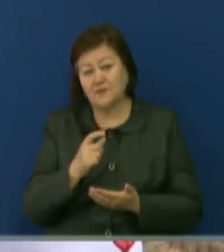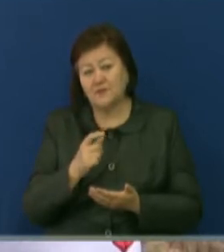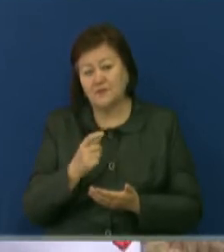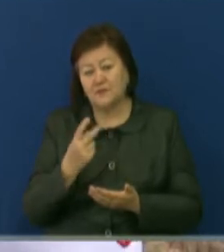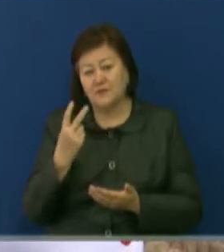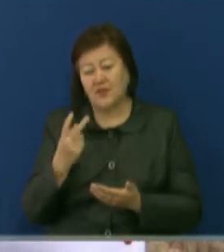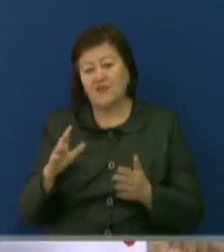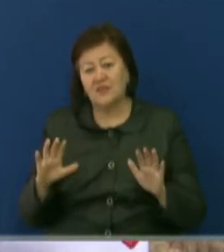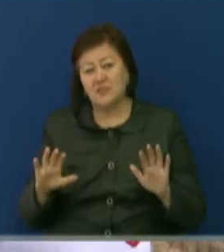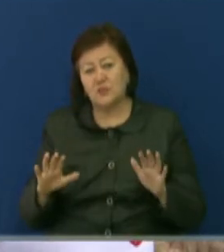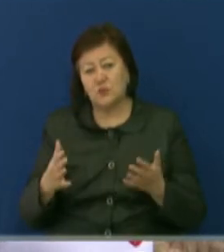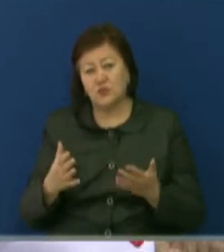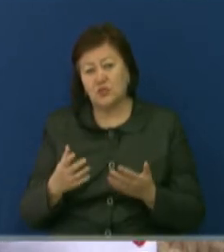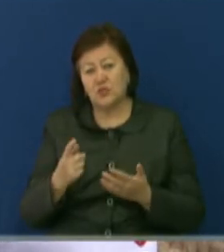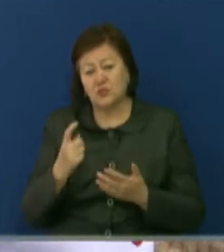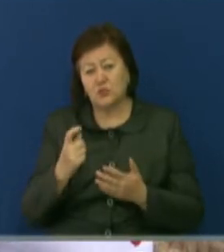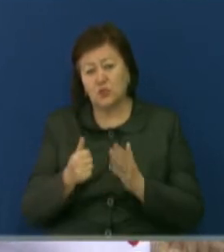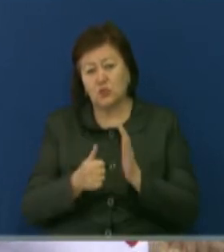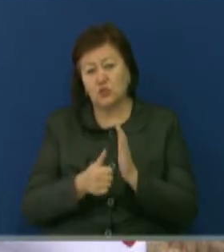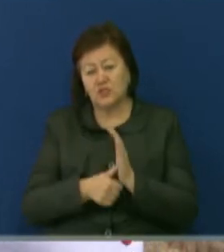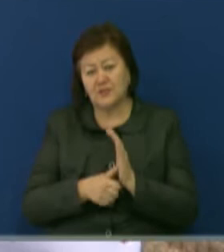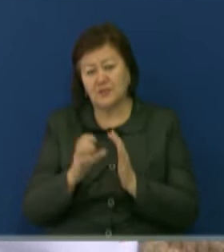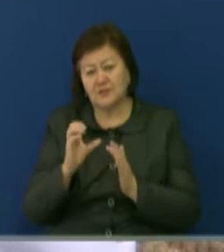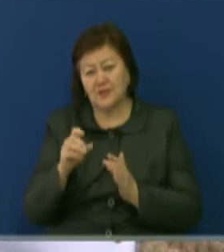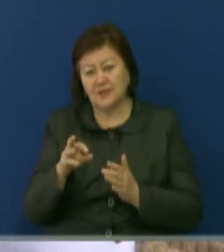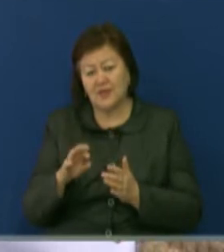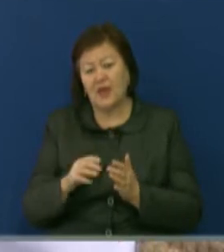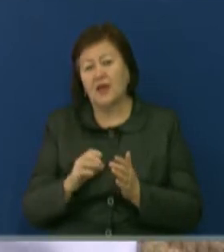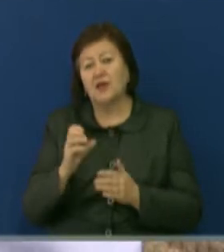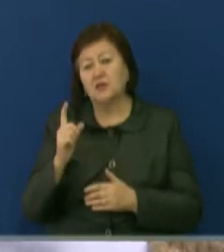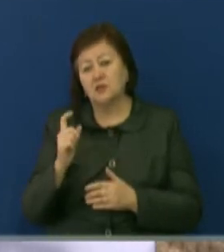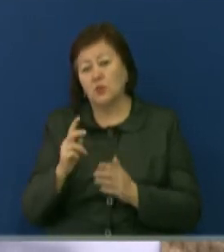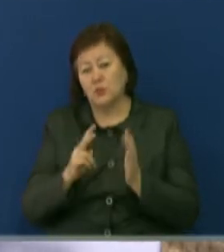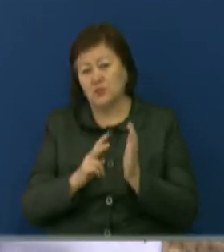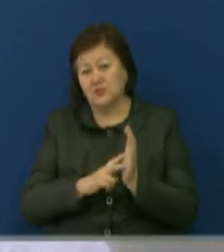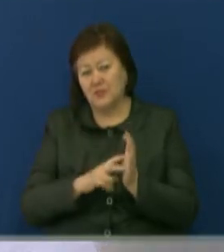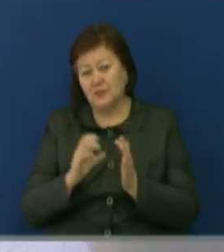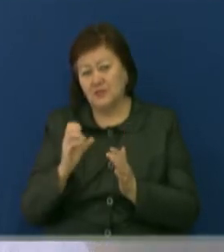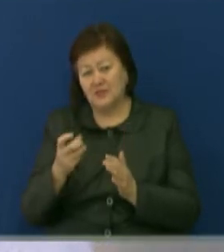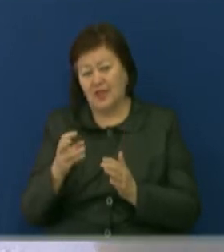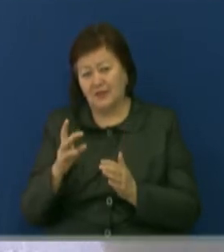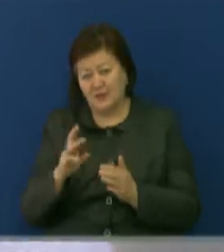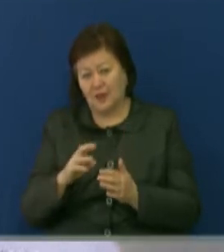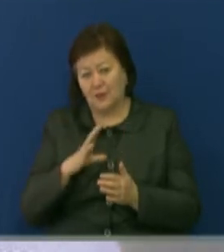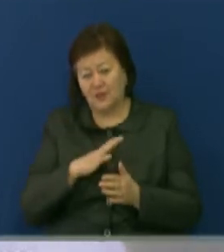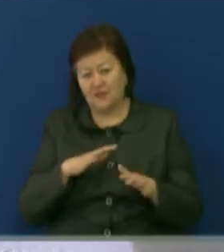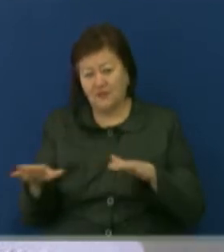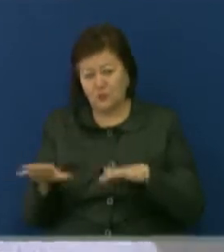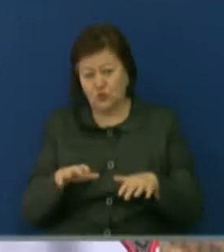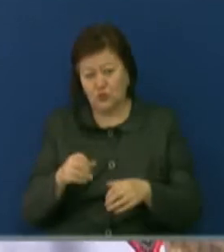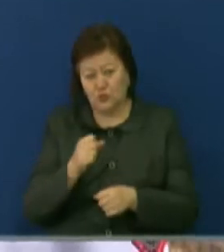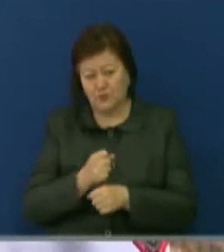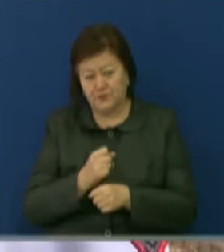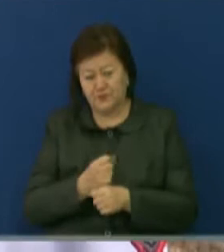екеуі 106 бабымен, біреуі 107 бабымен қылмыстық кодексінің қозғалды. 10 шақты бізде